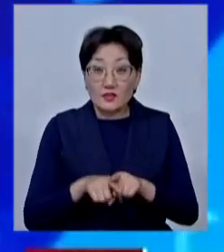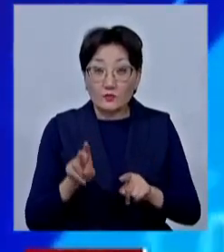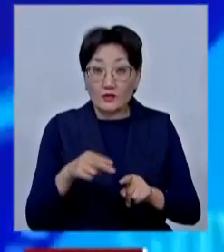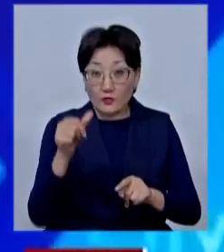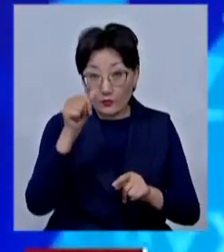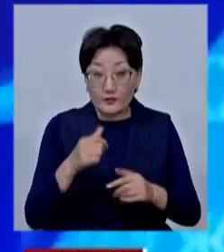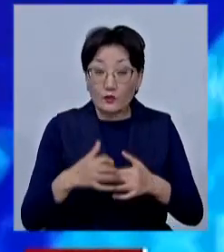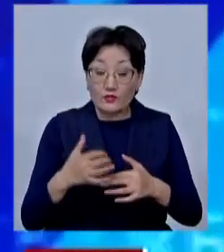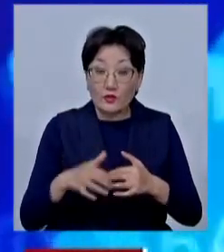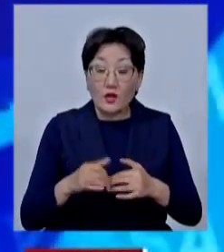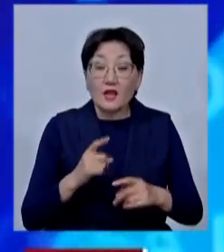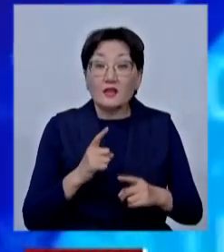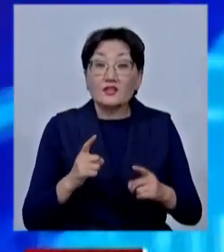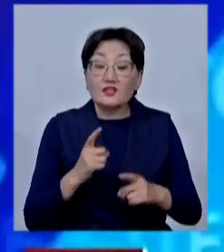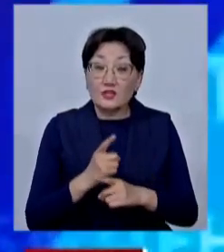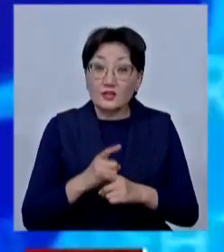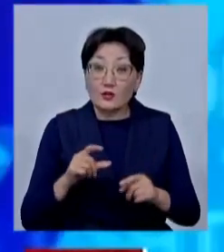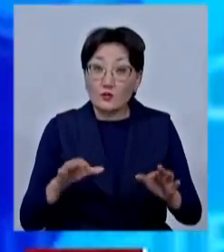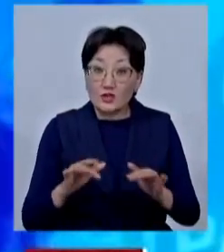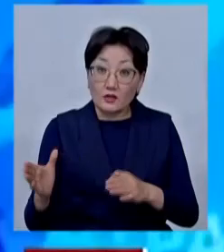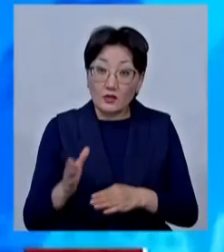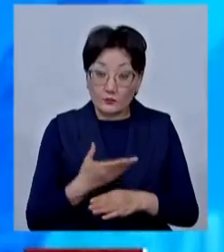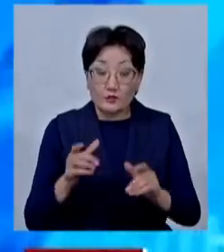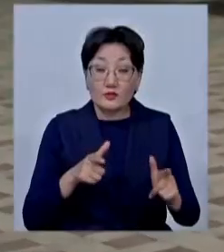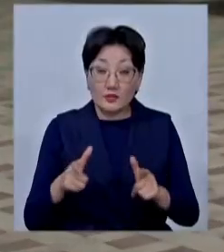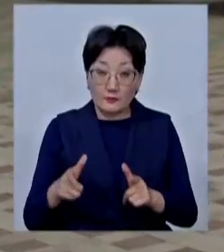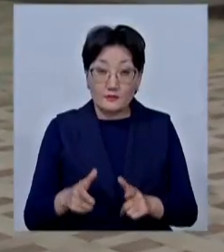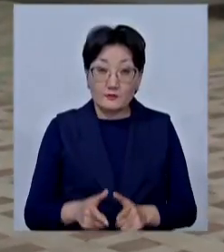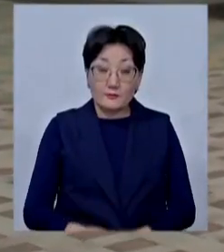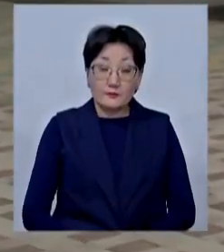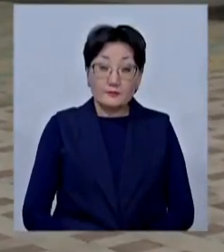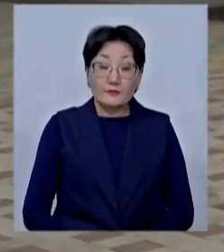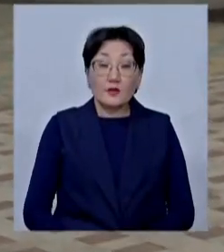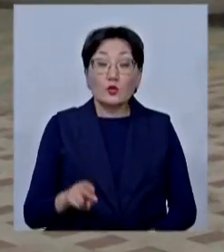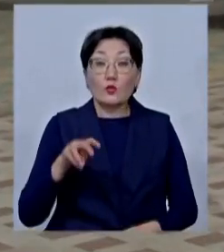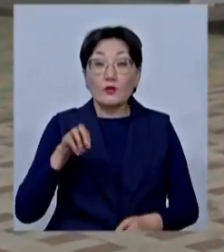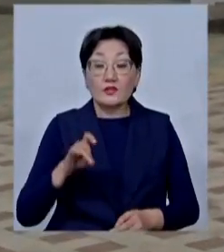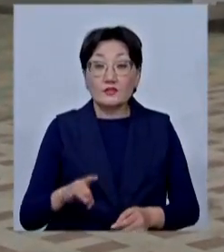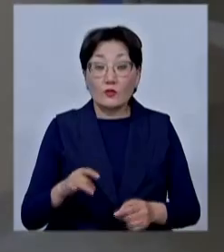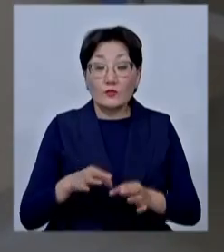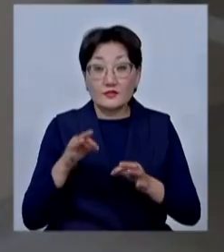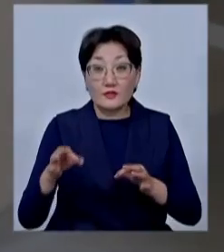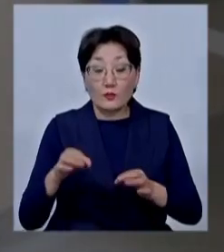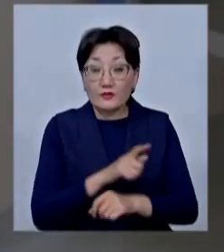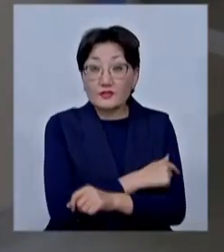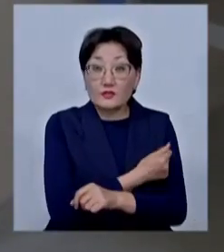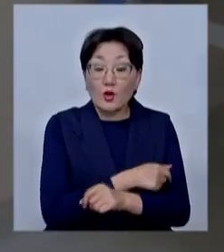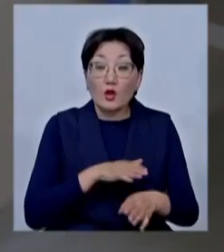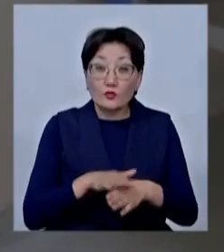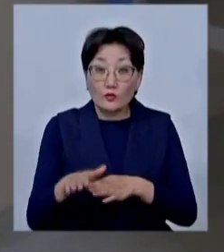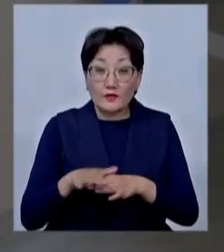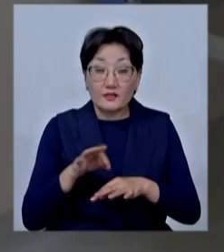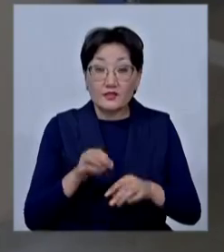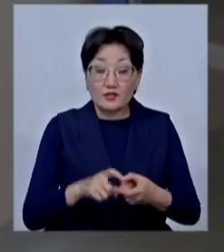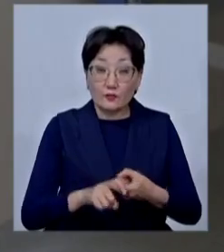желтоқсан айының ортасында шектеу шараларын алып тастауға дайынбыз. Құмар Ақсақалов өңір медицинасы толығымен